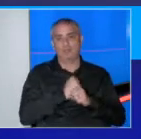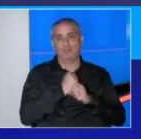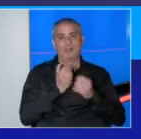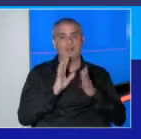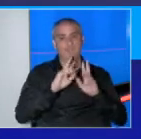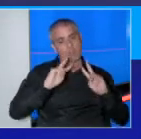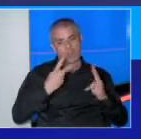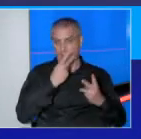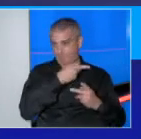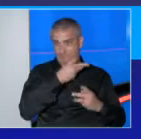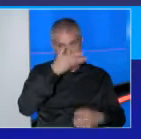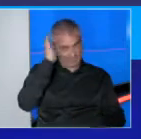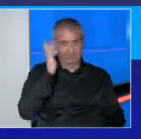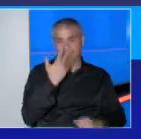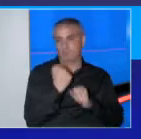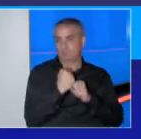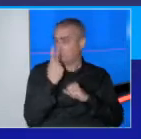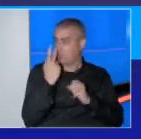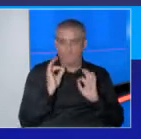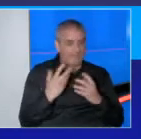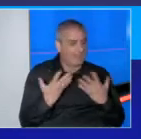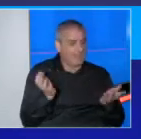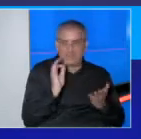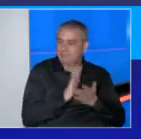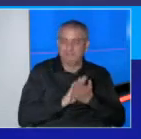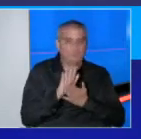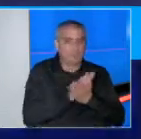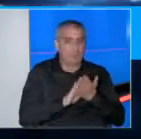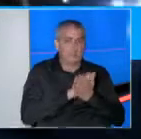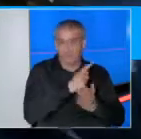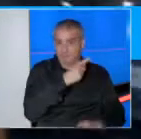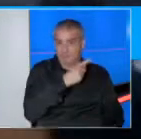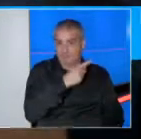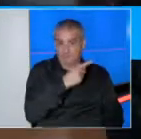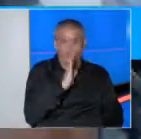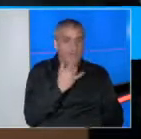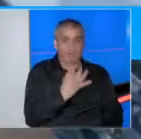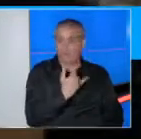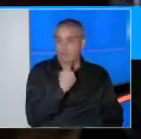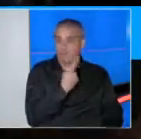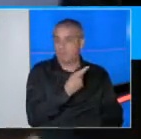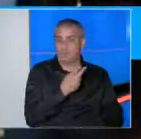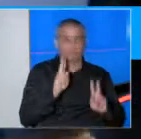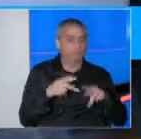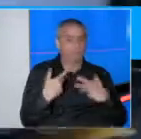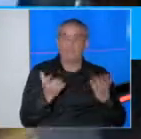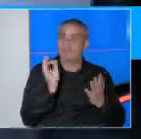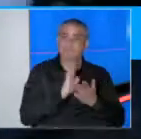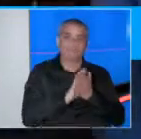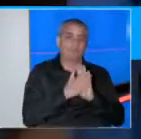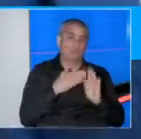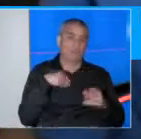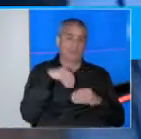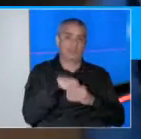הדלת חזרה ללפיד, ובעצם זה מה שהם עשו, שהם ראו שבאמת אין סיכוי שגדעון סער, כמו ששמענו גם היום, שוב אומר במפורש, אין סיכוי שאני